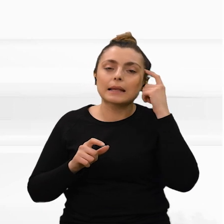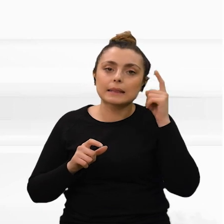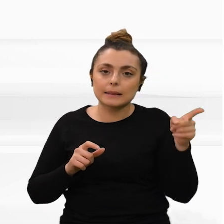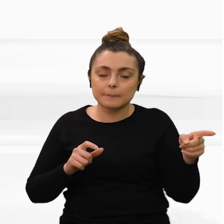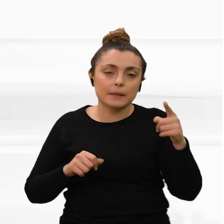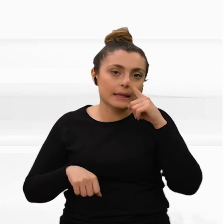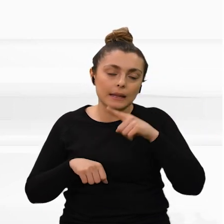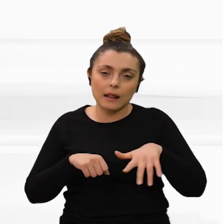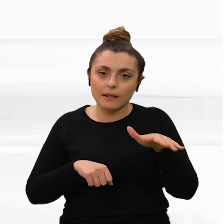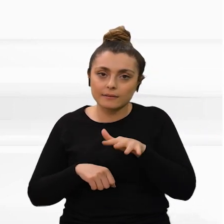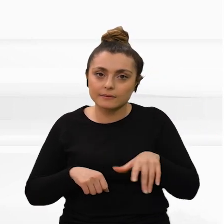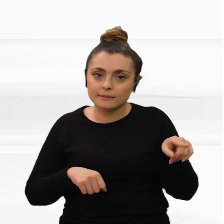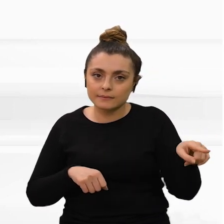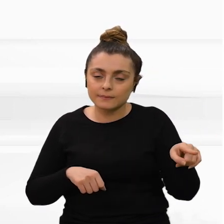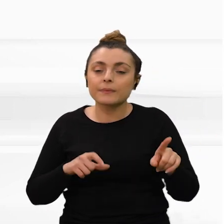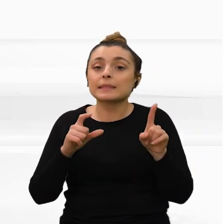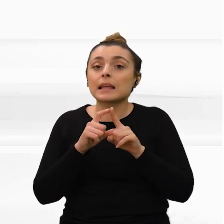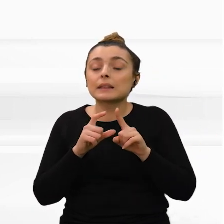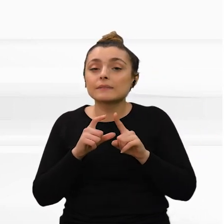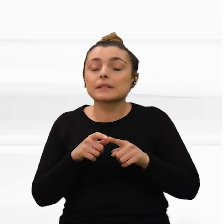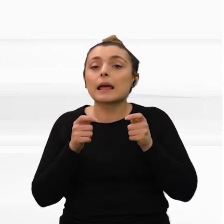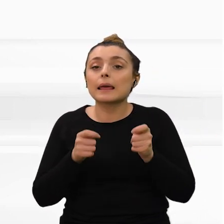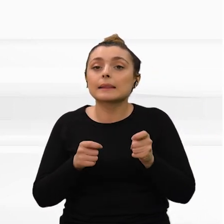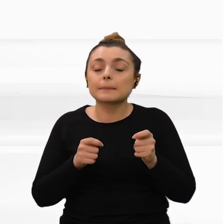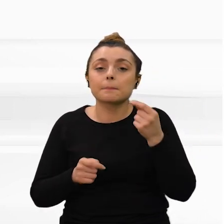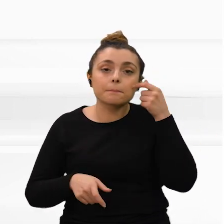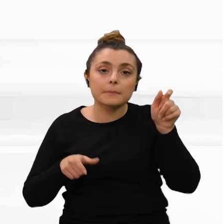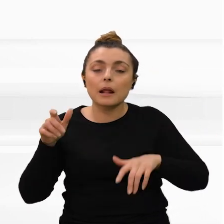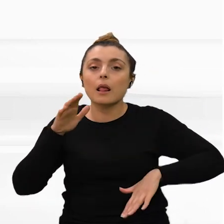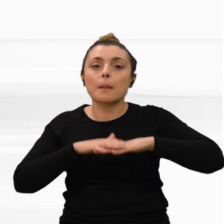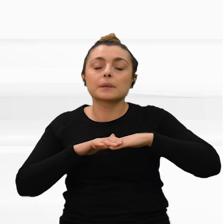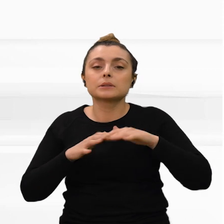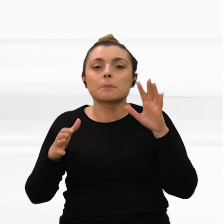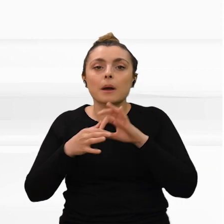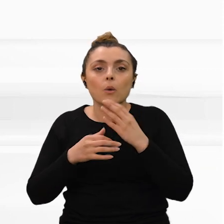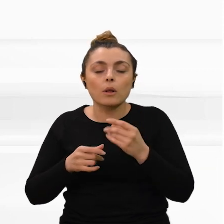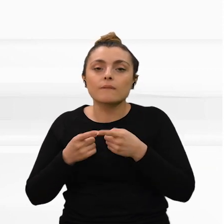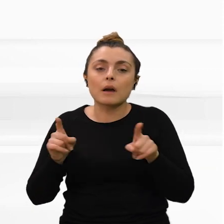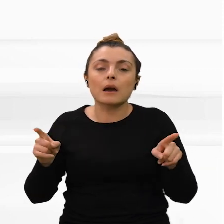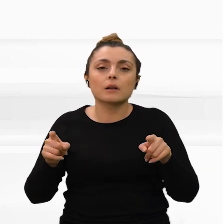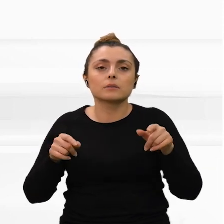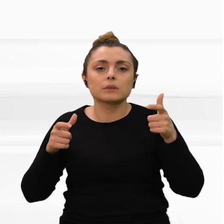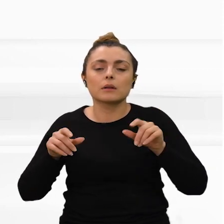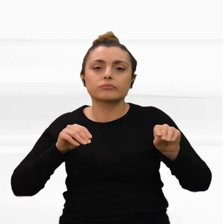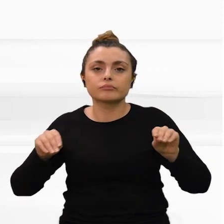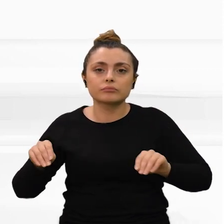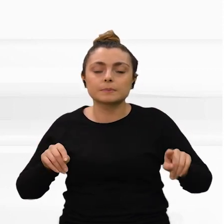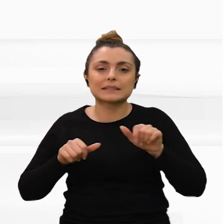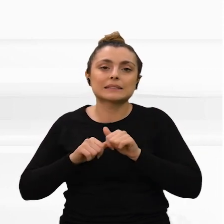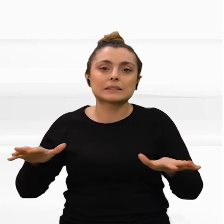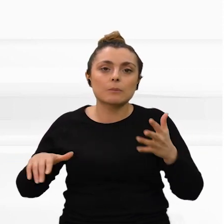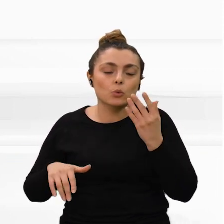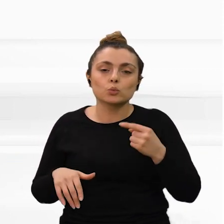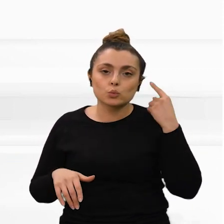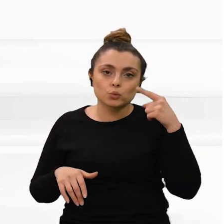tanımına inananlar değilsin eğitimin bireyleri kapasitelerine bağlı olarak farklı statülere yerleştiren